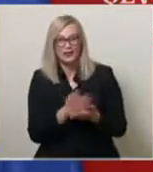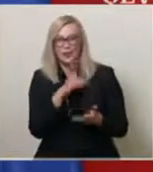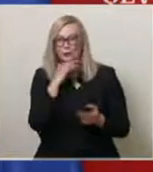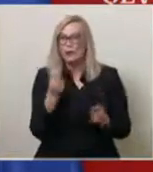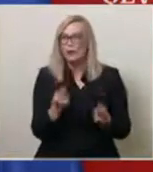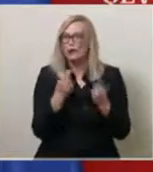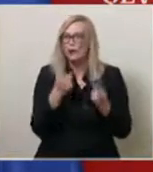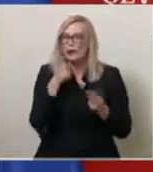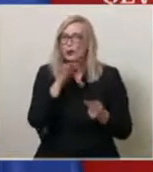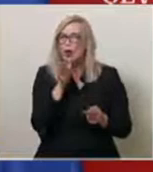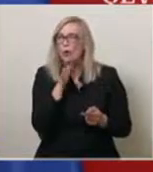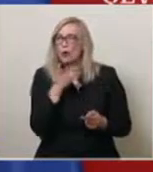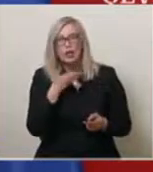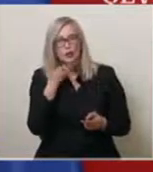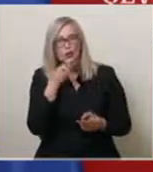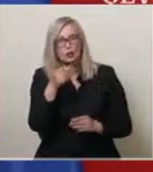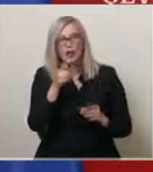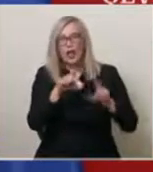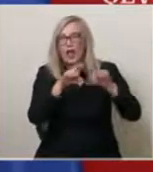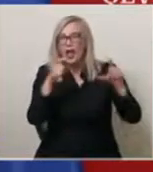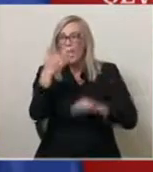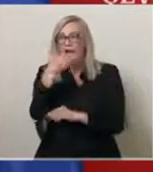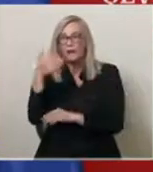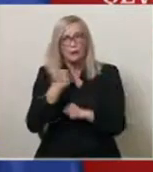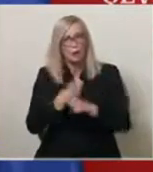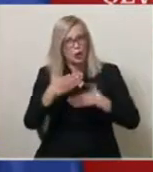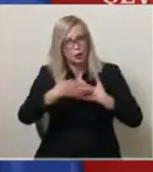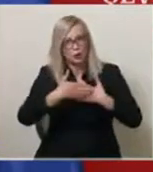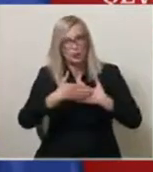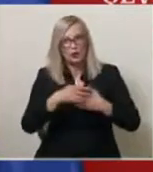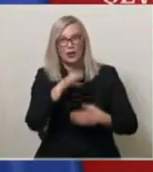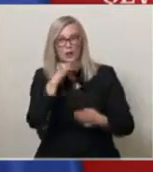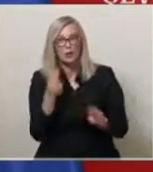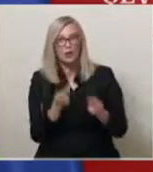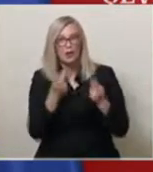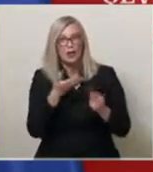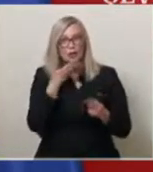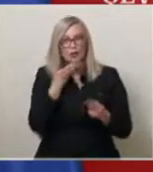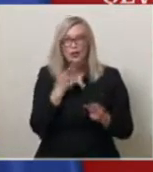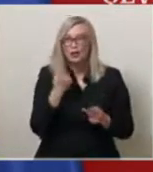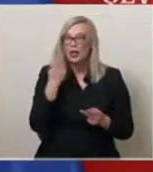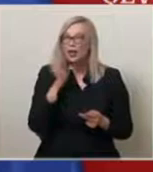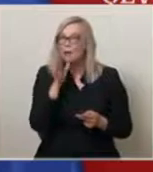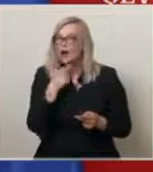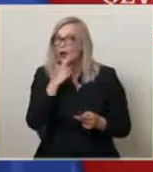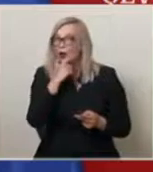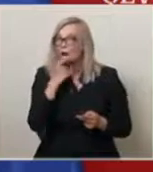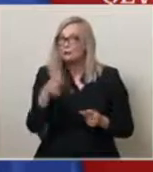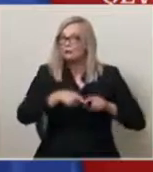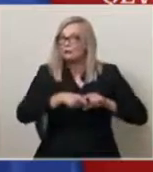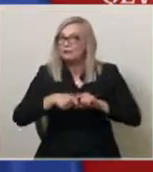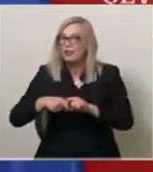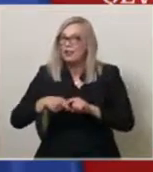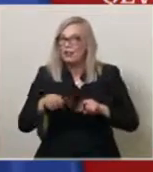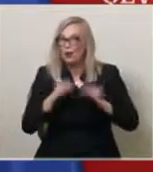значително што македонските и чешките компании соработуваат и значајно е чешката и македонската економија да се поврзат на